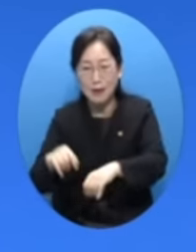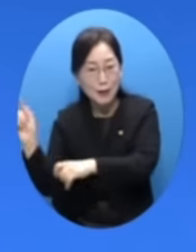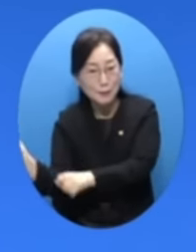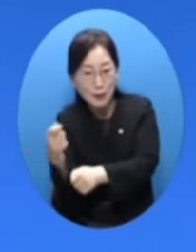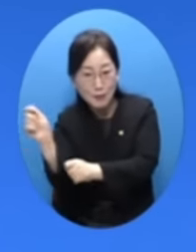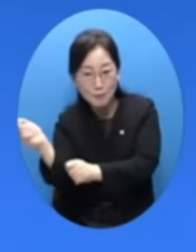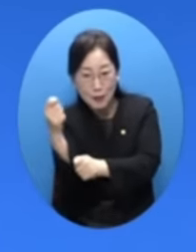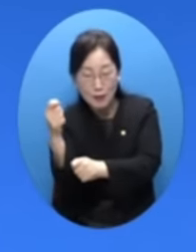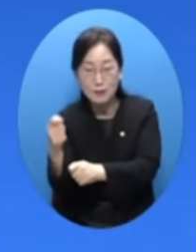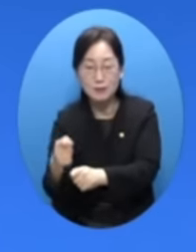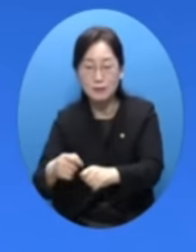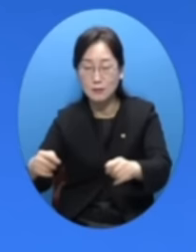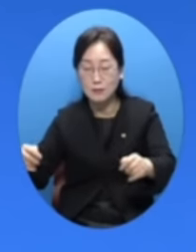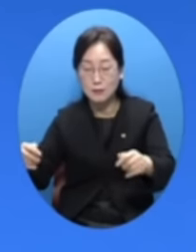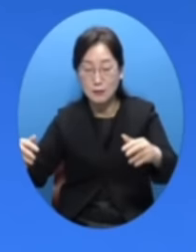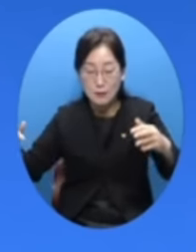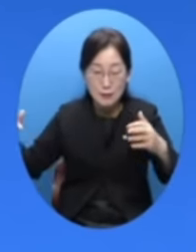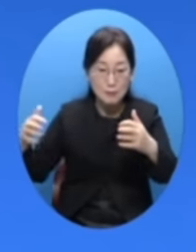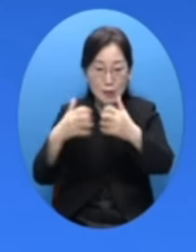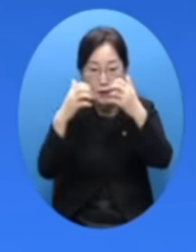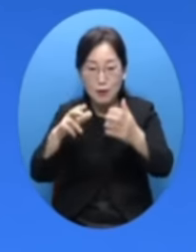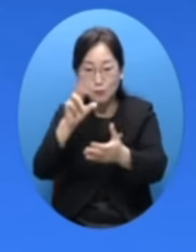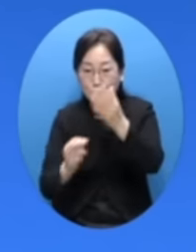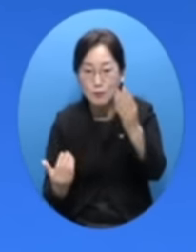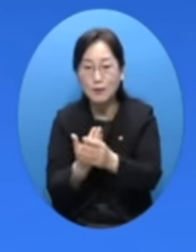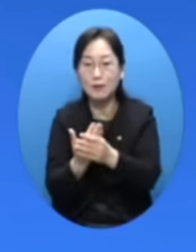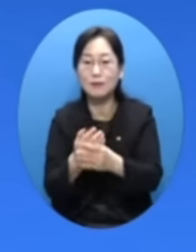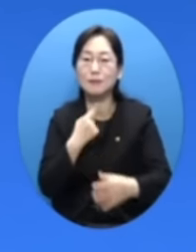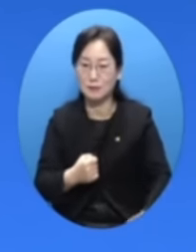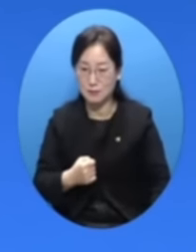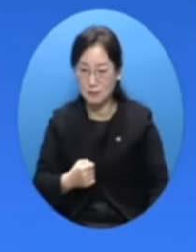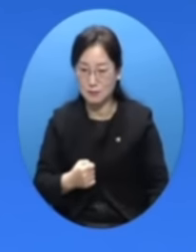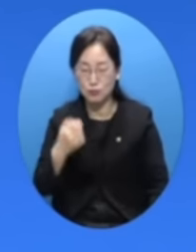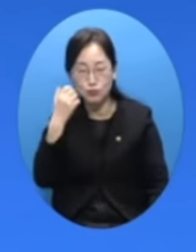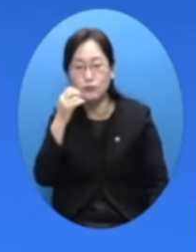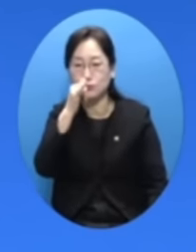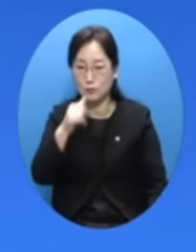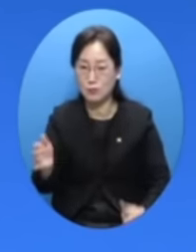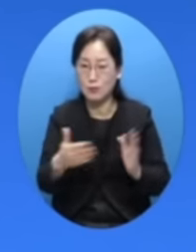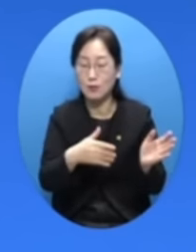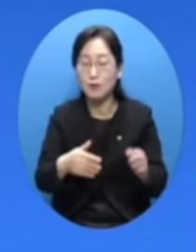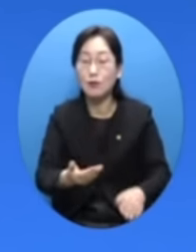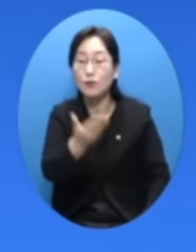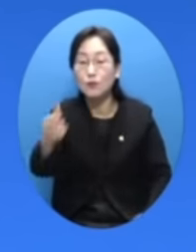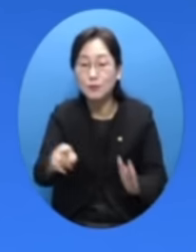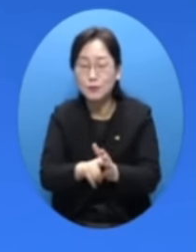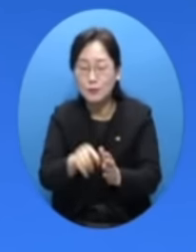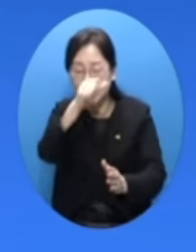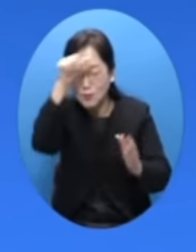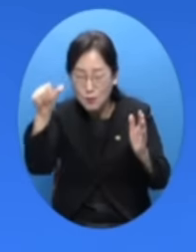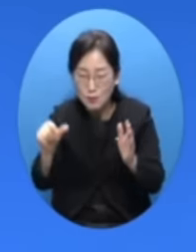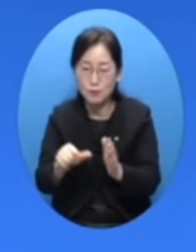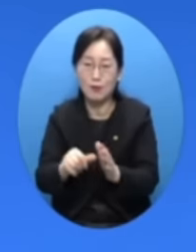나서 큰 문제를 만난 분도 보았고. 여러분, 믿음은 평생 동안 훈련 과정이고 연단 과정이고 성장하는